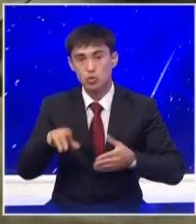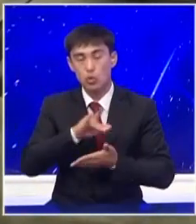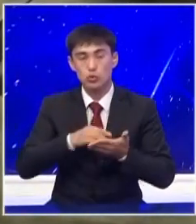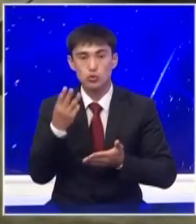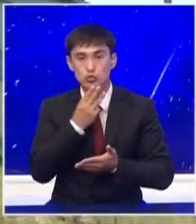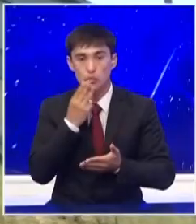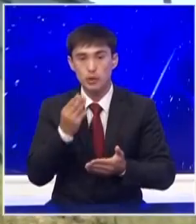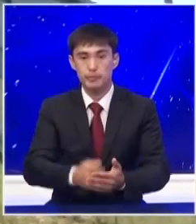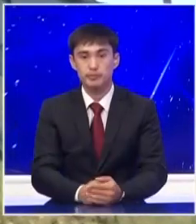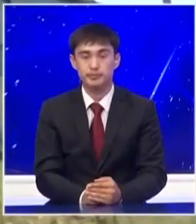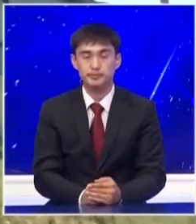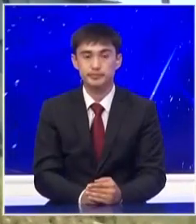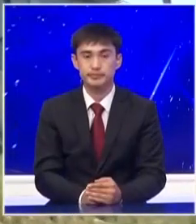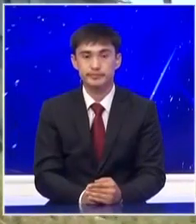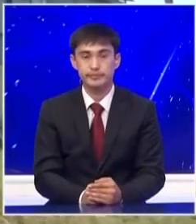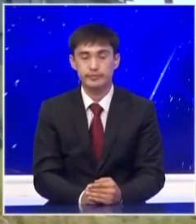Уштоби.